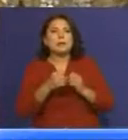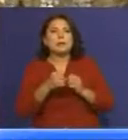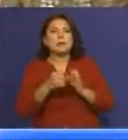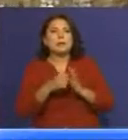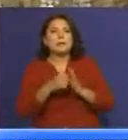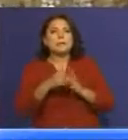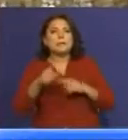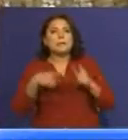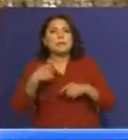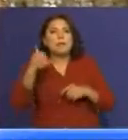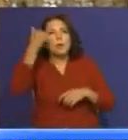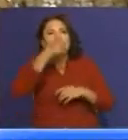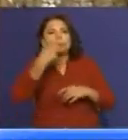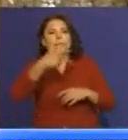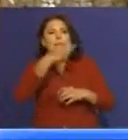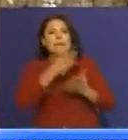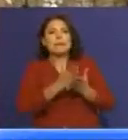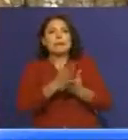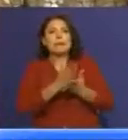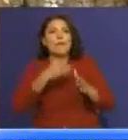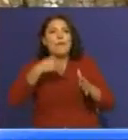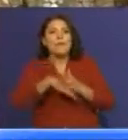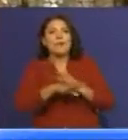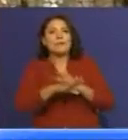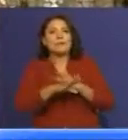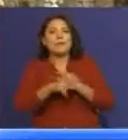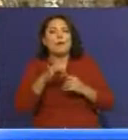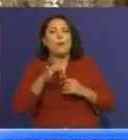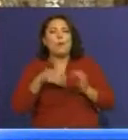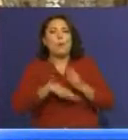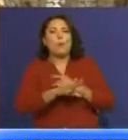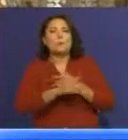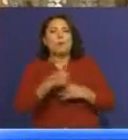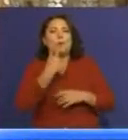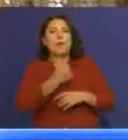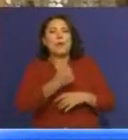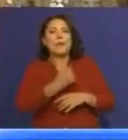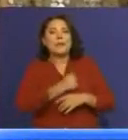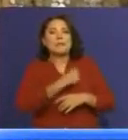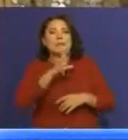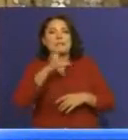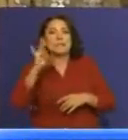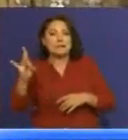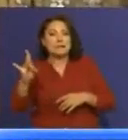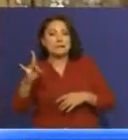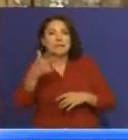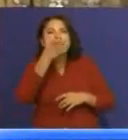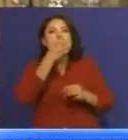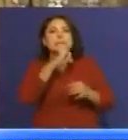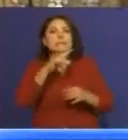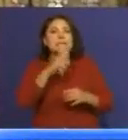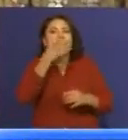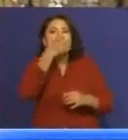следующего года 30-летию вывода войск, советских войск из Афганистана. И это